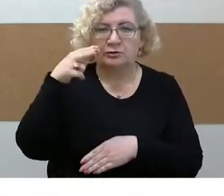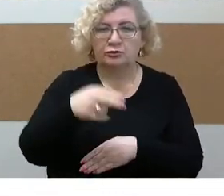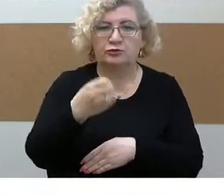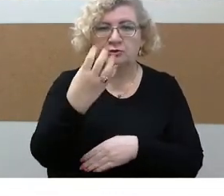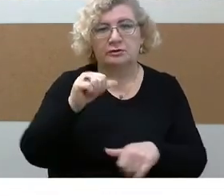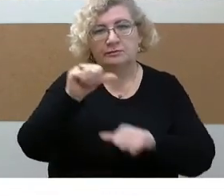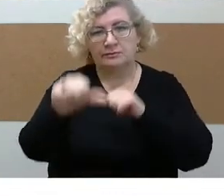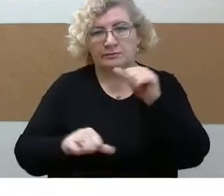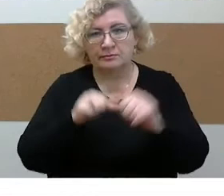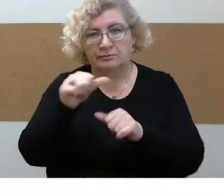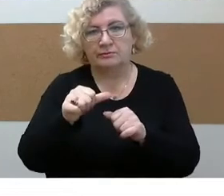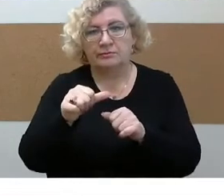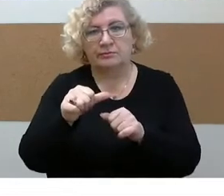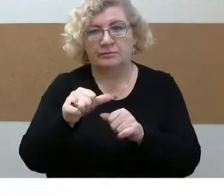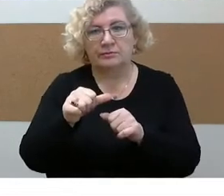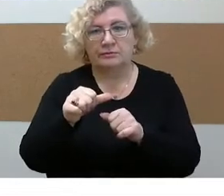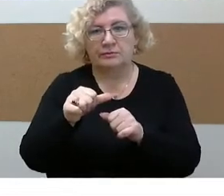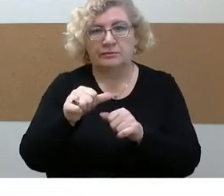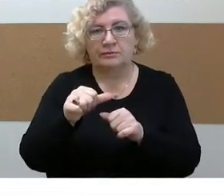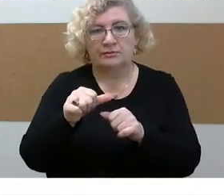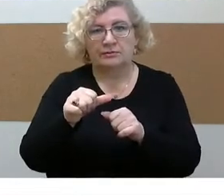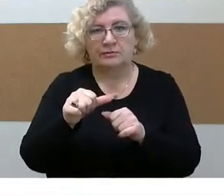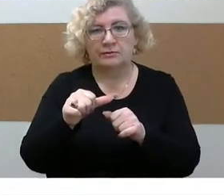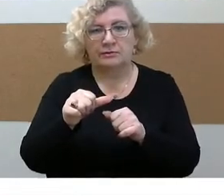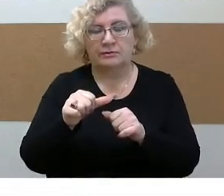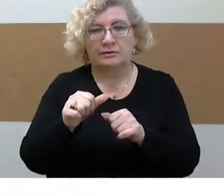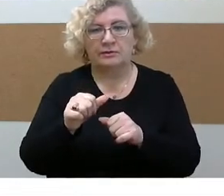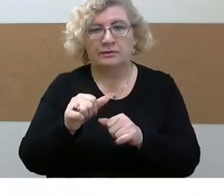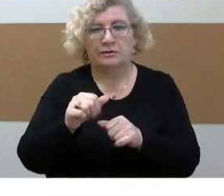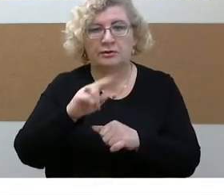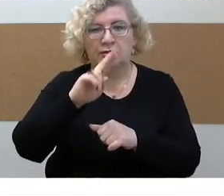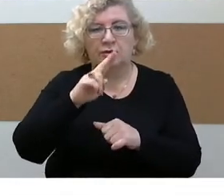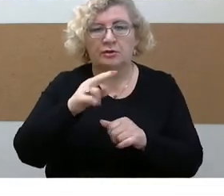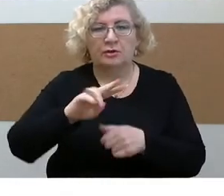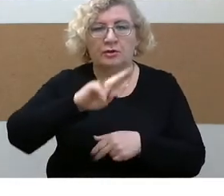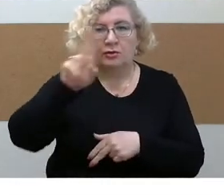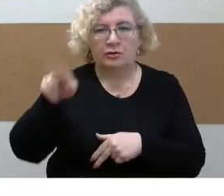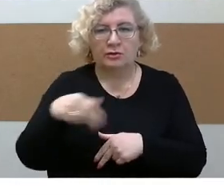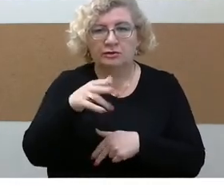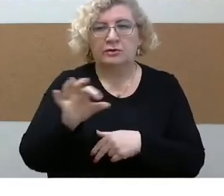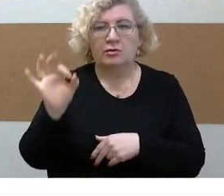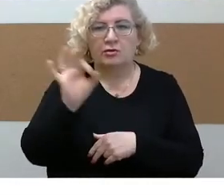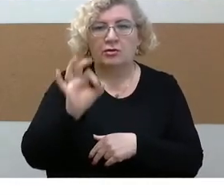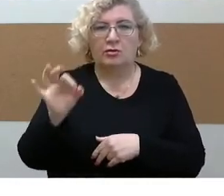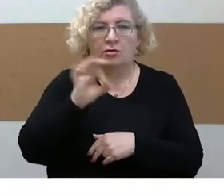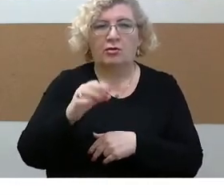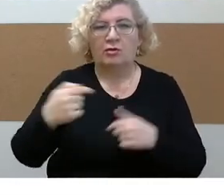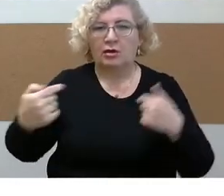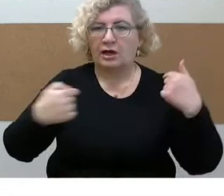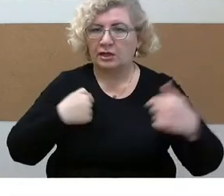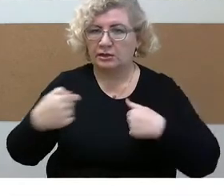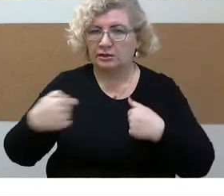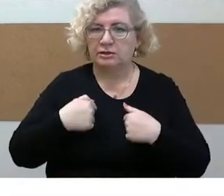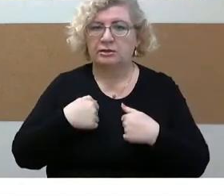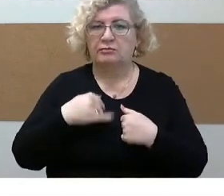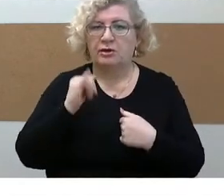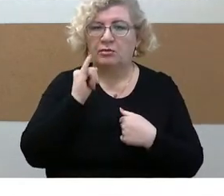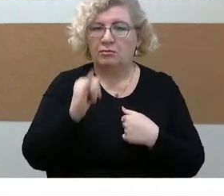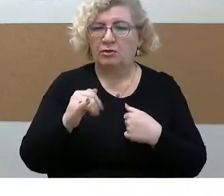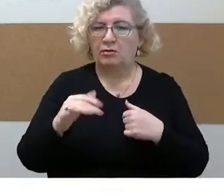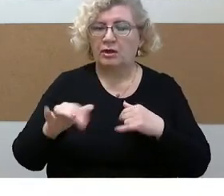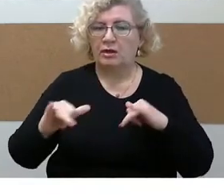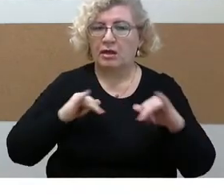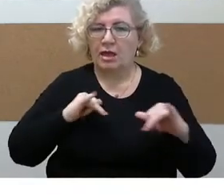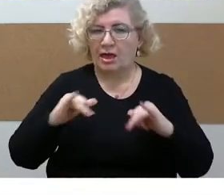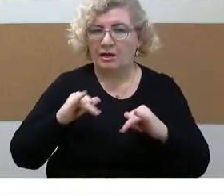metais Seimo kontrolierių įstaiga pradėjo vykdyti nacionalinę kankinimo prevenciją laisvės apribojimo vietose. Pagal Jungtinių